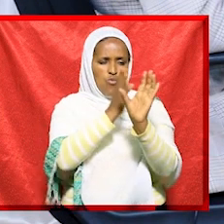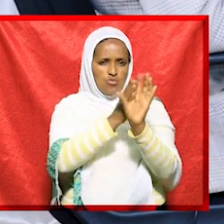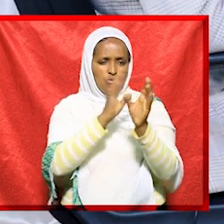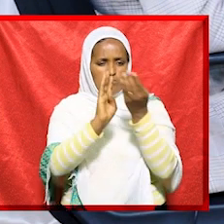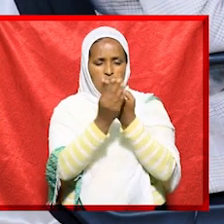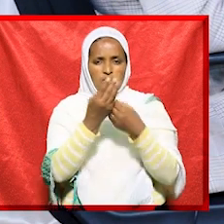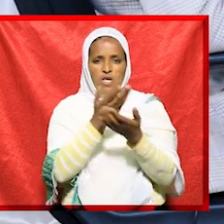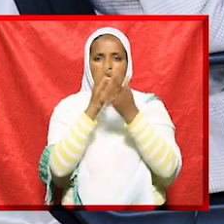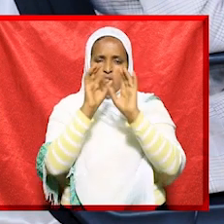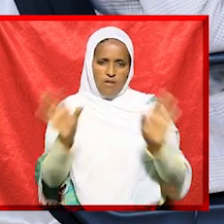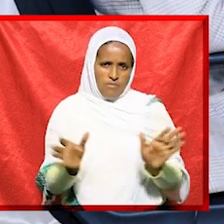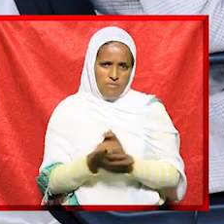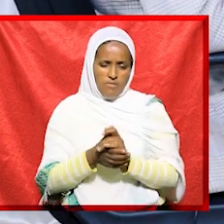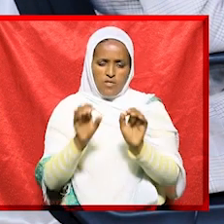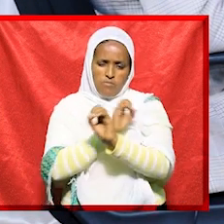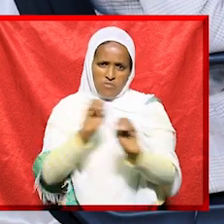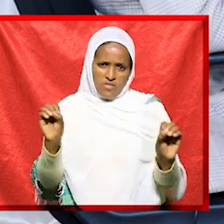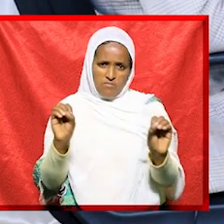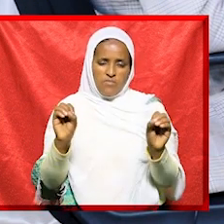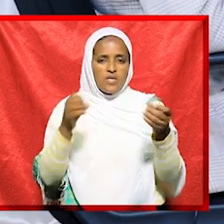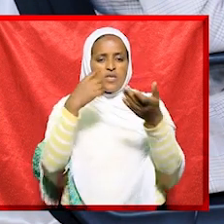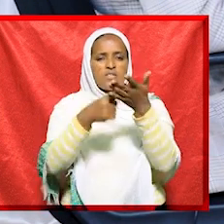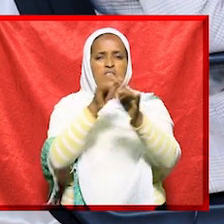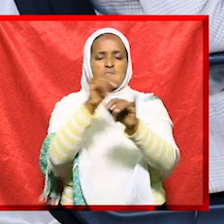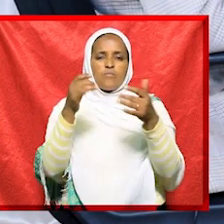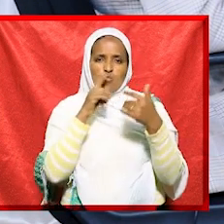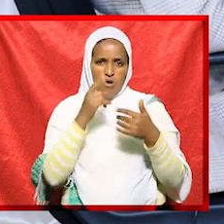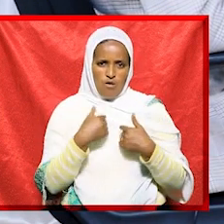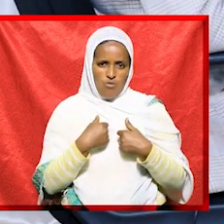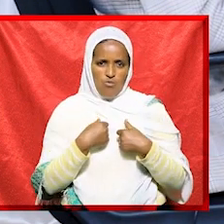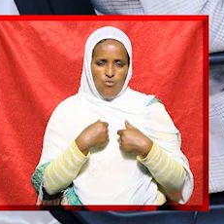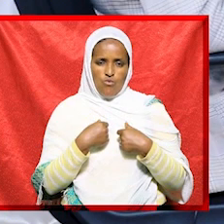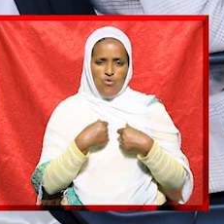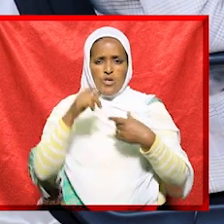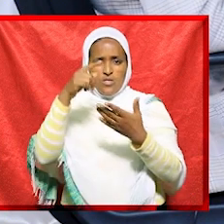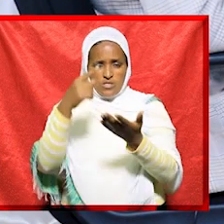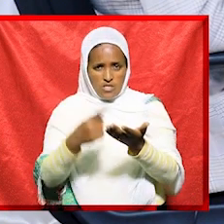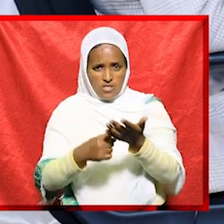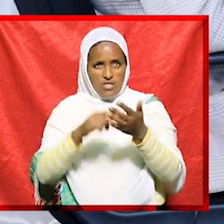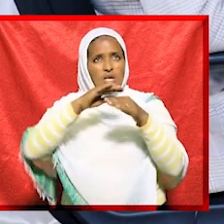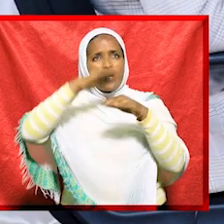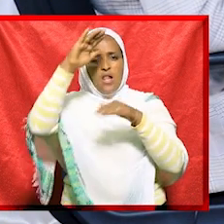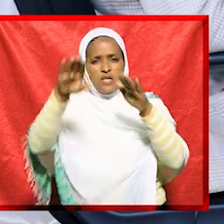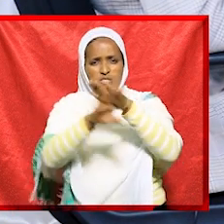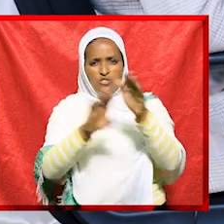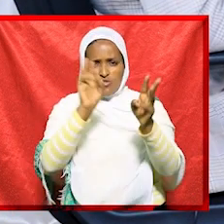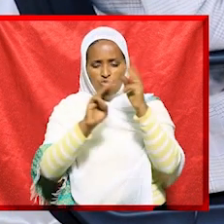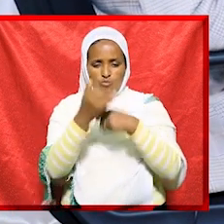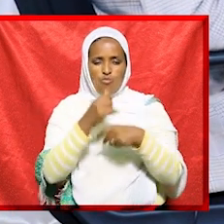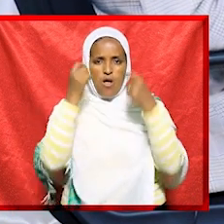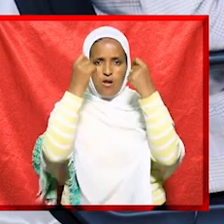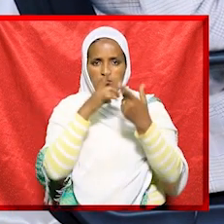ዘው አነጋግሩት እንጂ የሆነ ሳይኮሎጂካል ትሪትመንት ምናረግለት ነገር የለም ምንም እንዲህ አይነት ነው ያለው